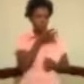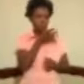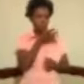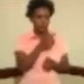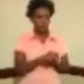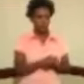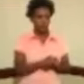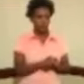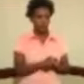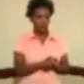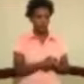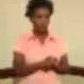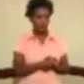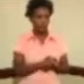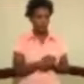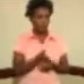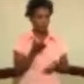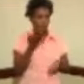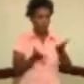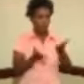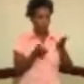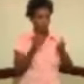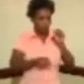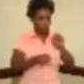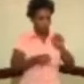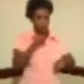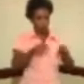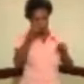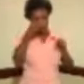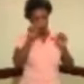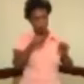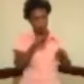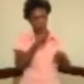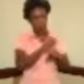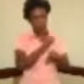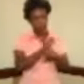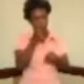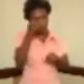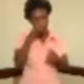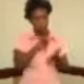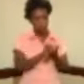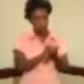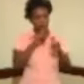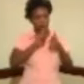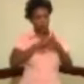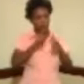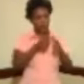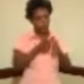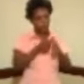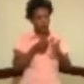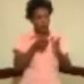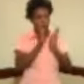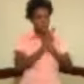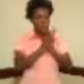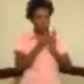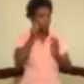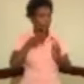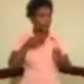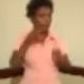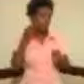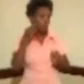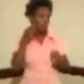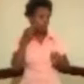qu'il y a une possibilité de la travailler. Bon, c'est bon, merci madame. Bien. Alors, Kounia, nous allons demander madame Maniga s'il y a une